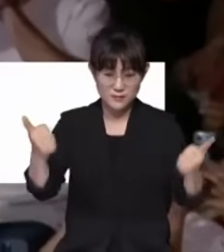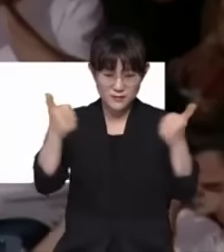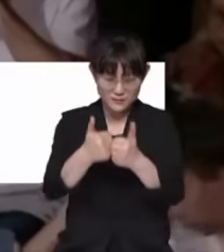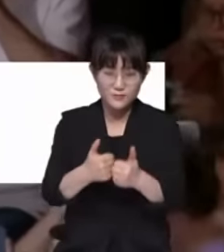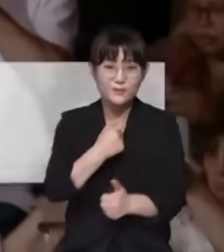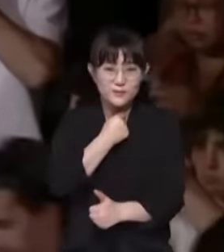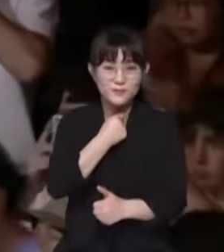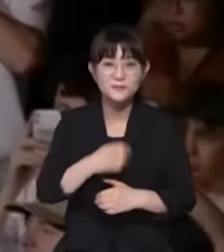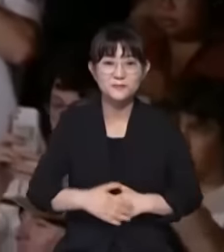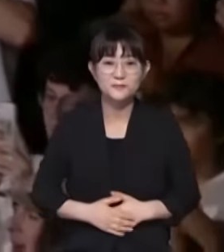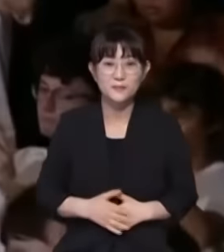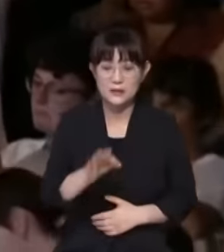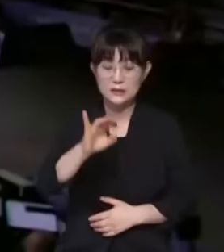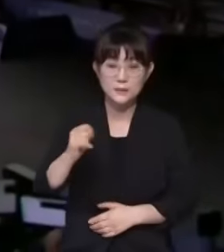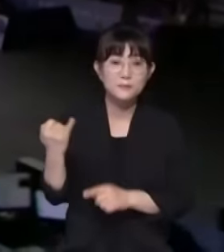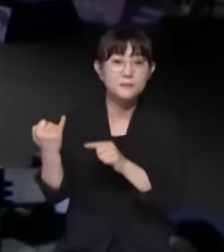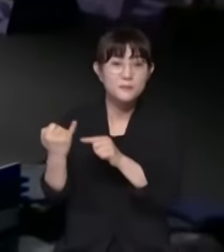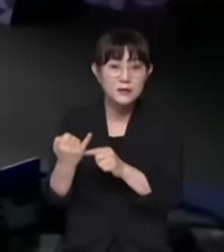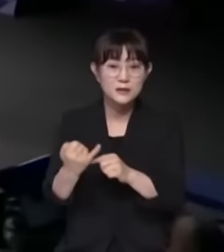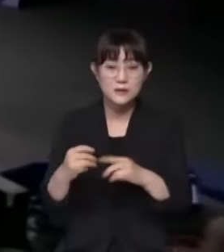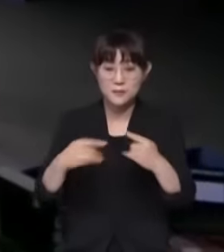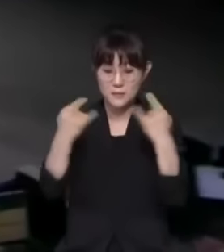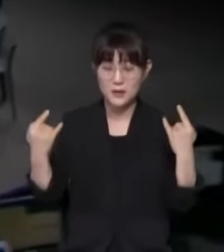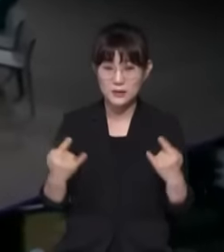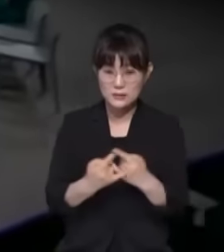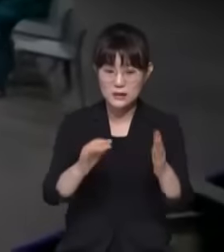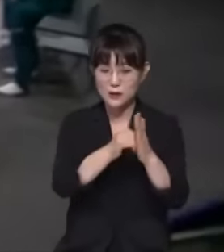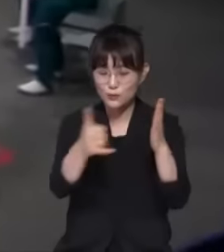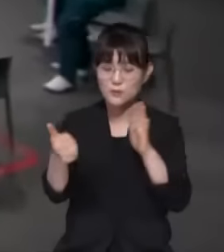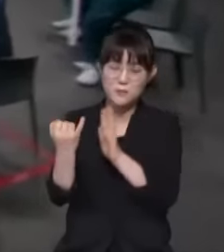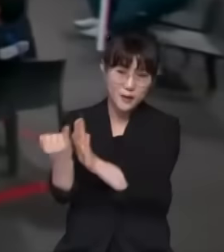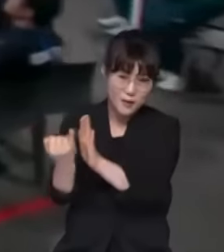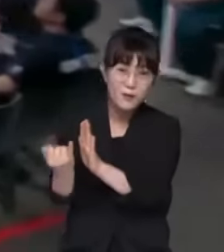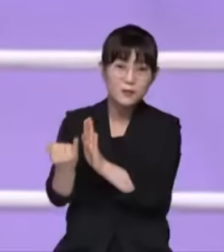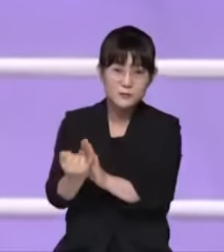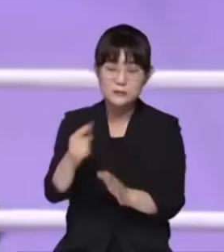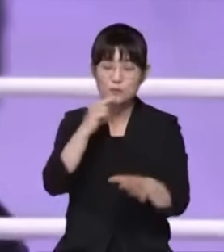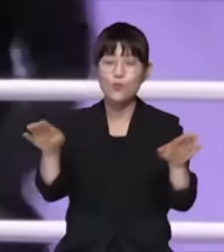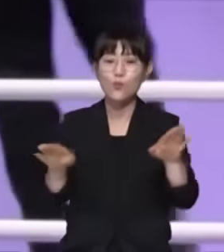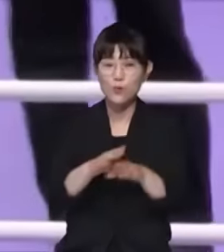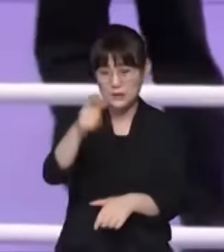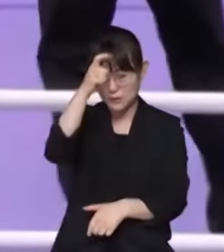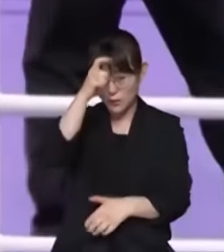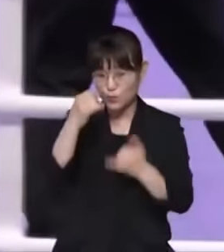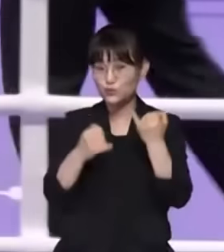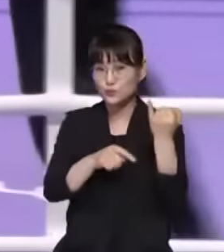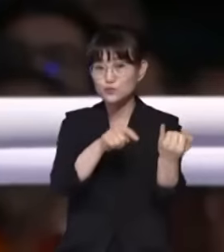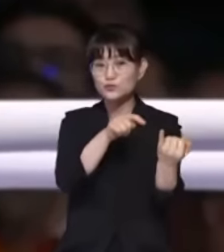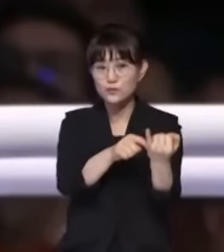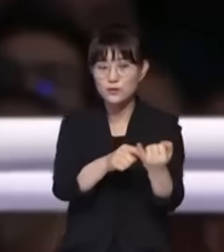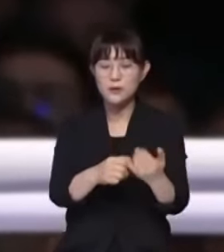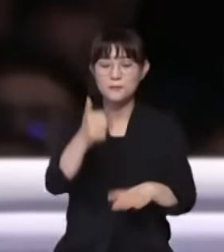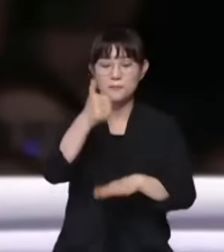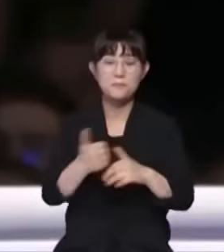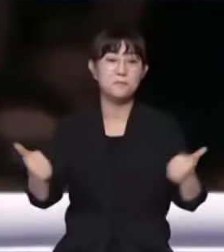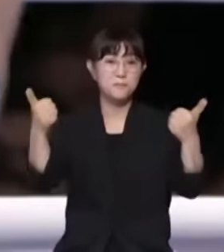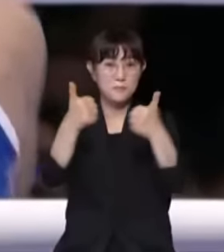겁니다. 임혜지는 파리 현지 가족들의 응원에 힘입어 일요일 튀르키예 아크바르시를 맞아